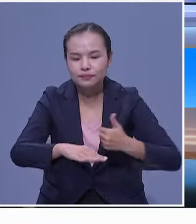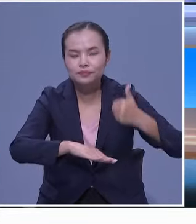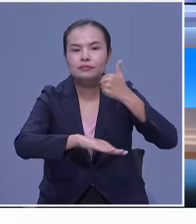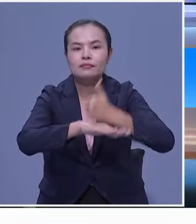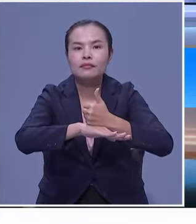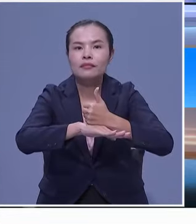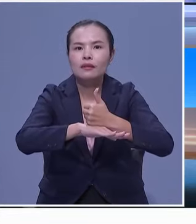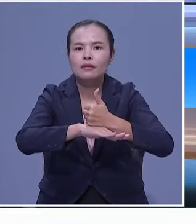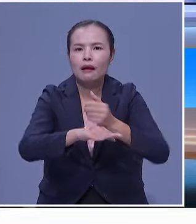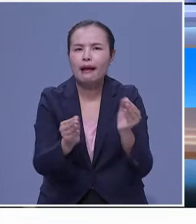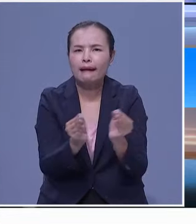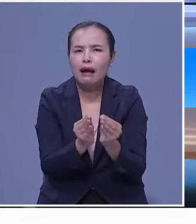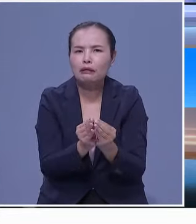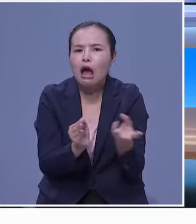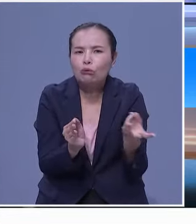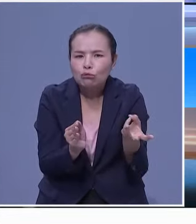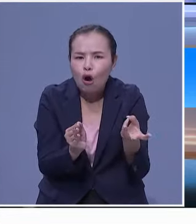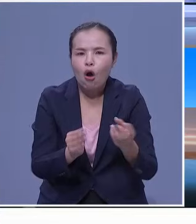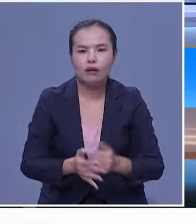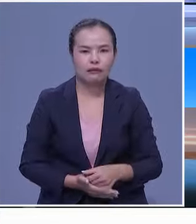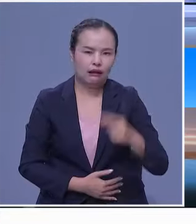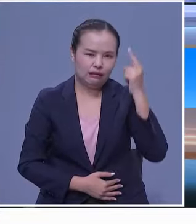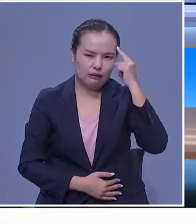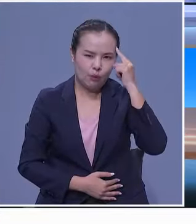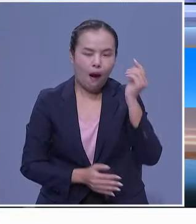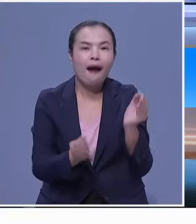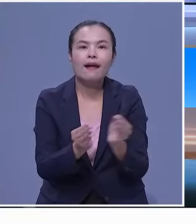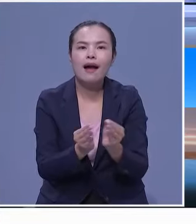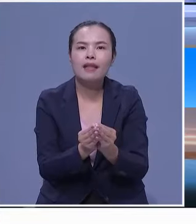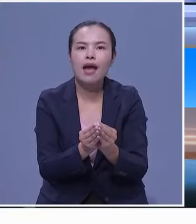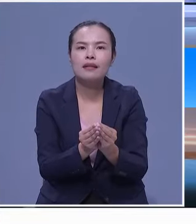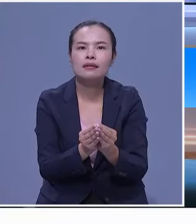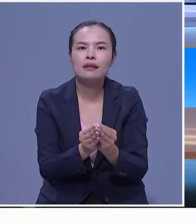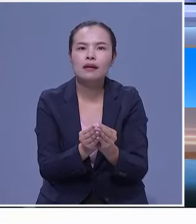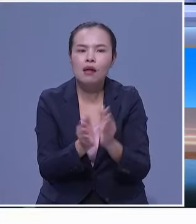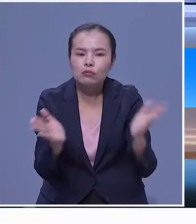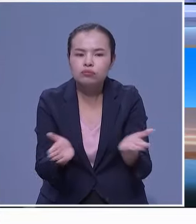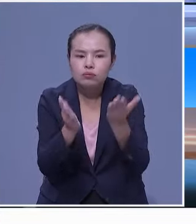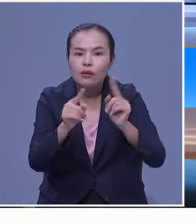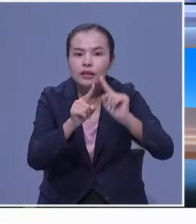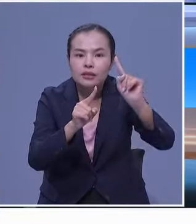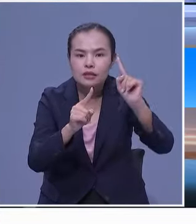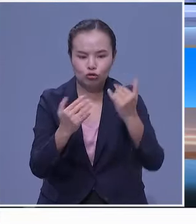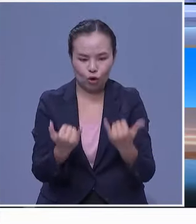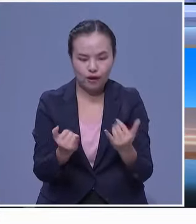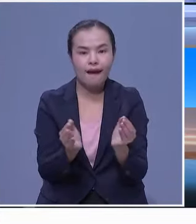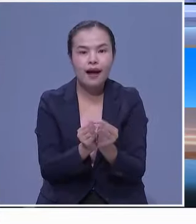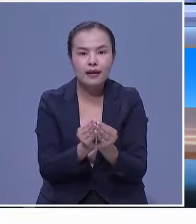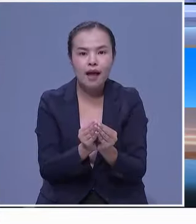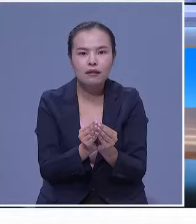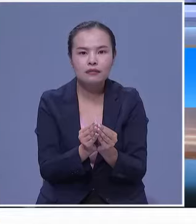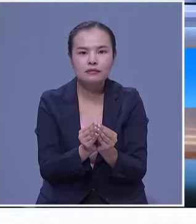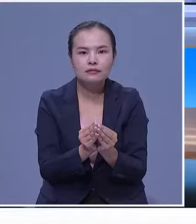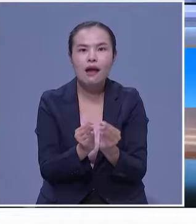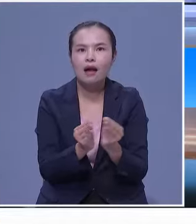คะแนนนิยมมีไม่กี่เปอร์เซ็นต์เท่านั้นเองอาจารย์มองว่าคะแนนที่ส่งให้นายกเองขึ้นมาเป็นอันดับหนึ่งของนิด้าโพตอนนี้มาจาก